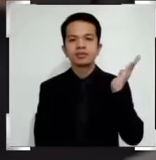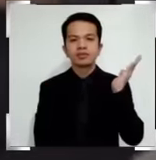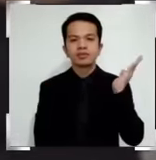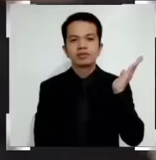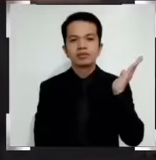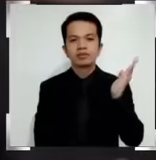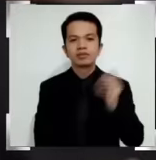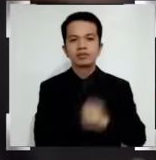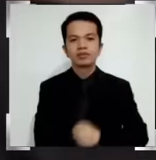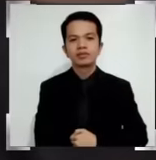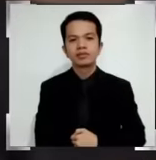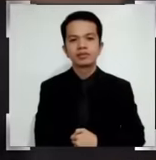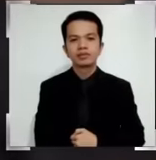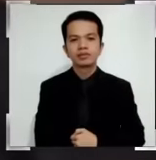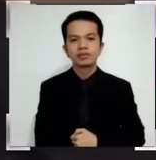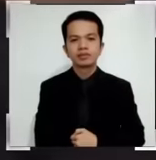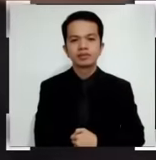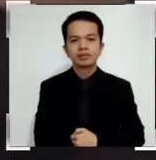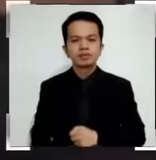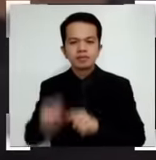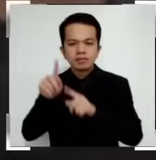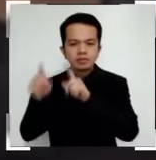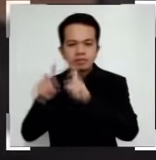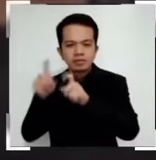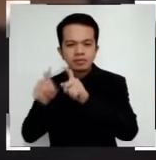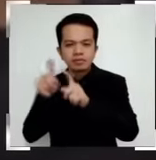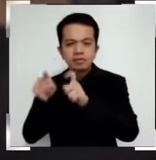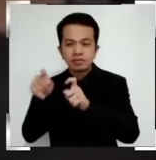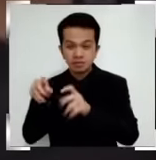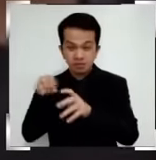registered owner nito or ano ba yung dito?